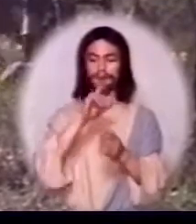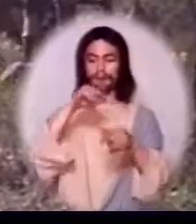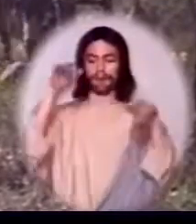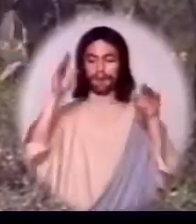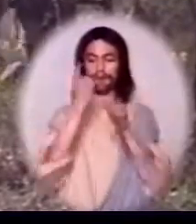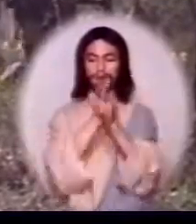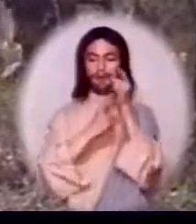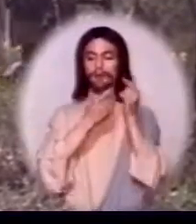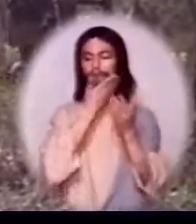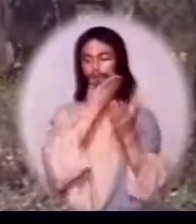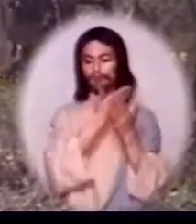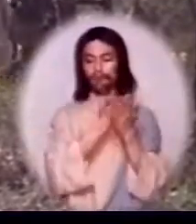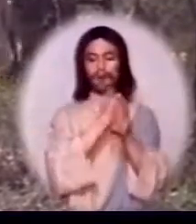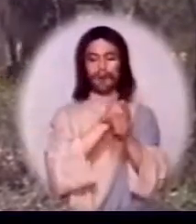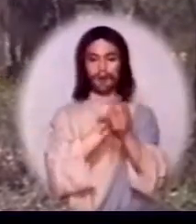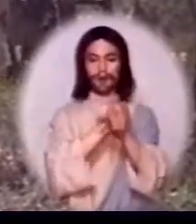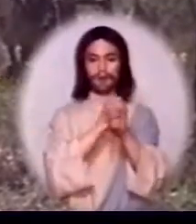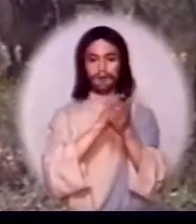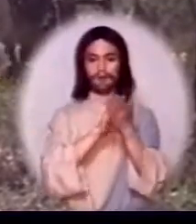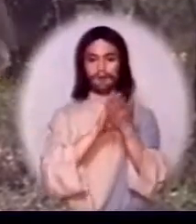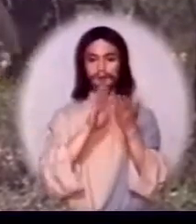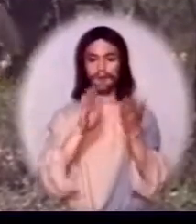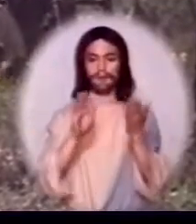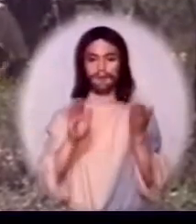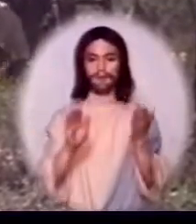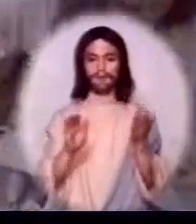너희는 새보다 얼마나 더 중하느냐?